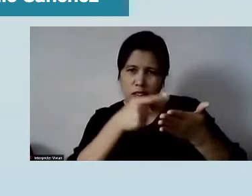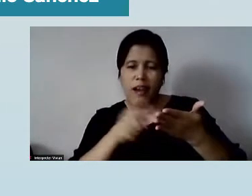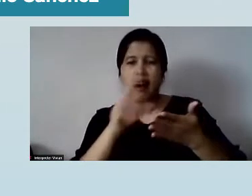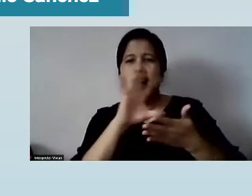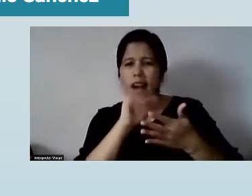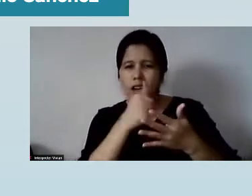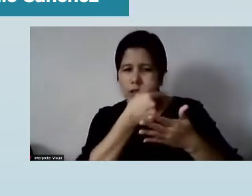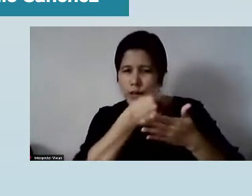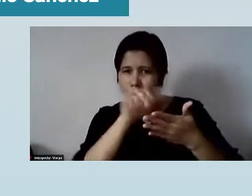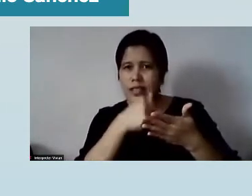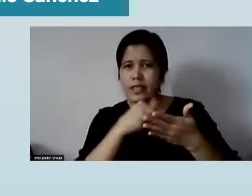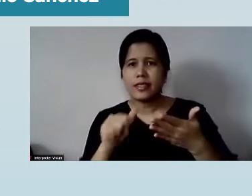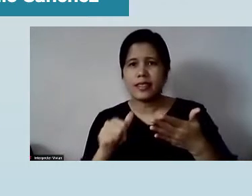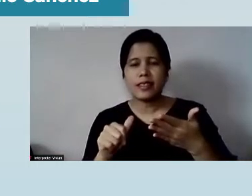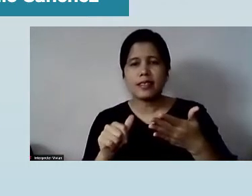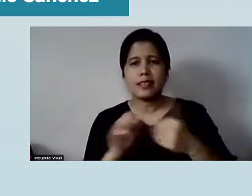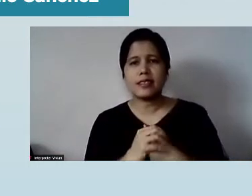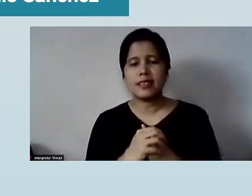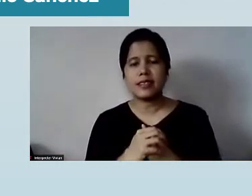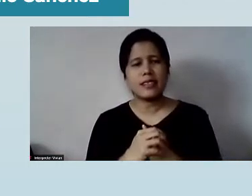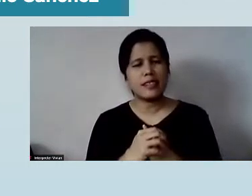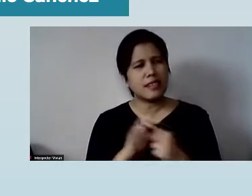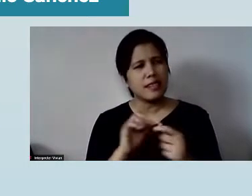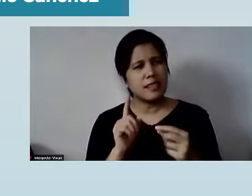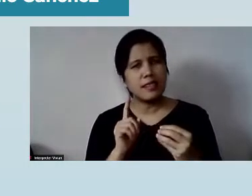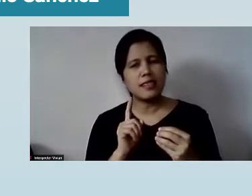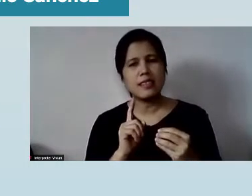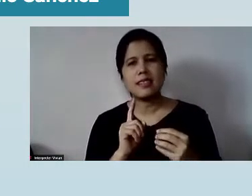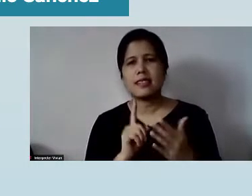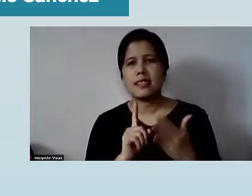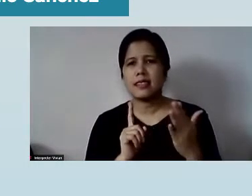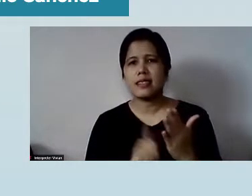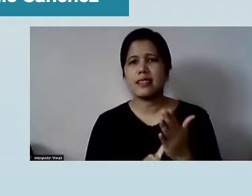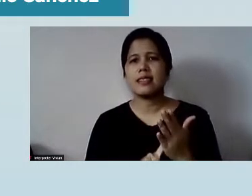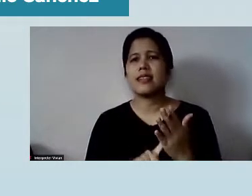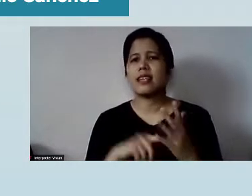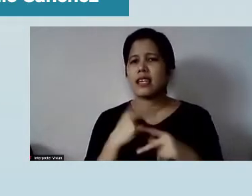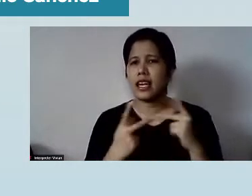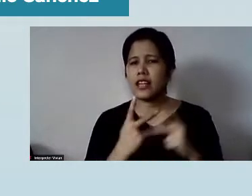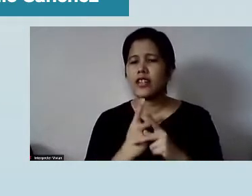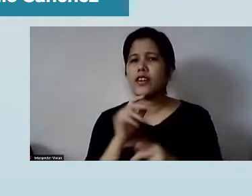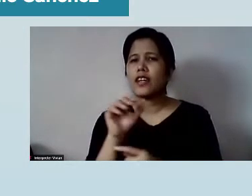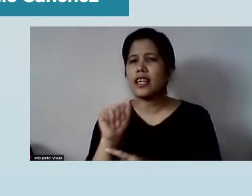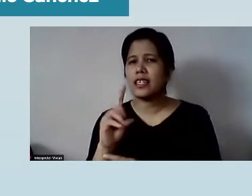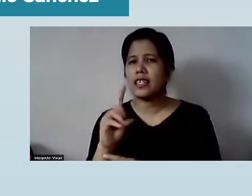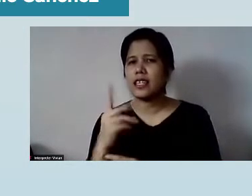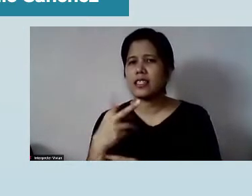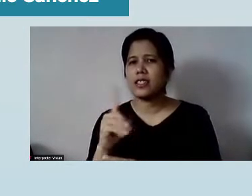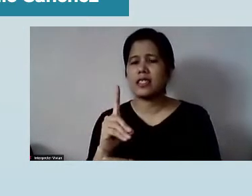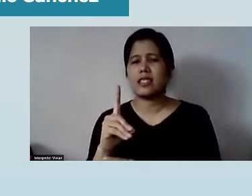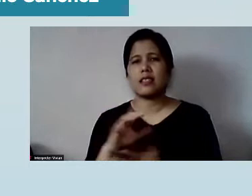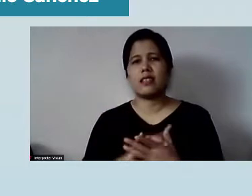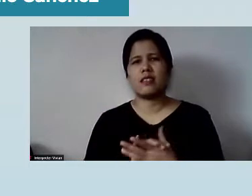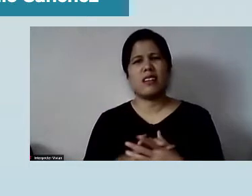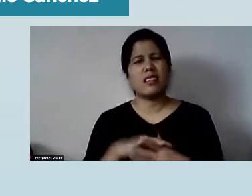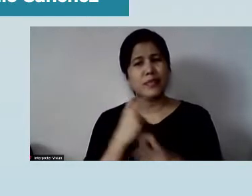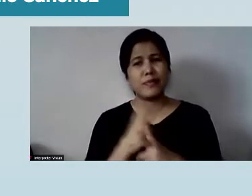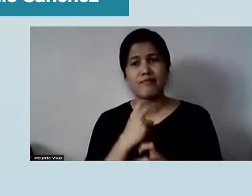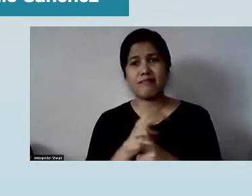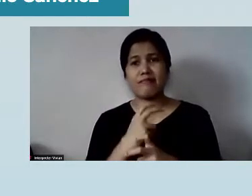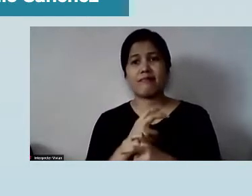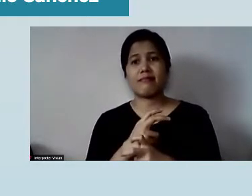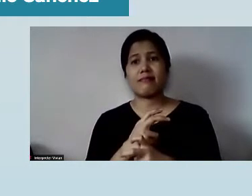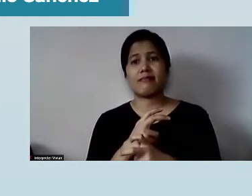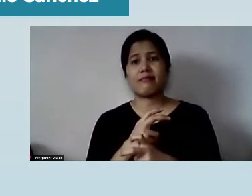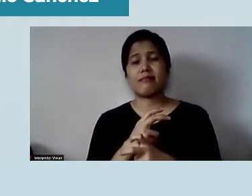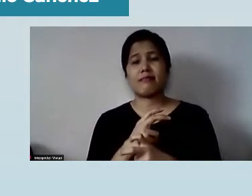this kind of disorder, no? Yung ADHD na yan. Kasi mahirap eh. Hindi mo, by